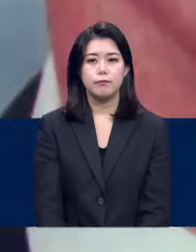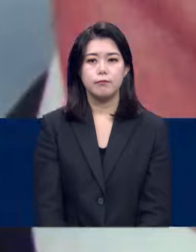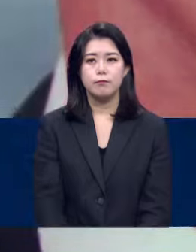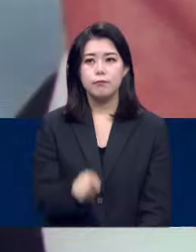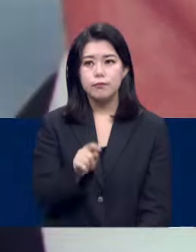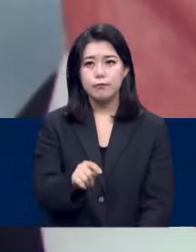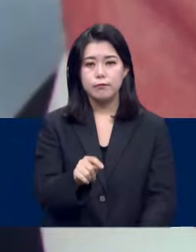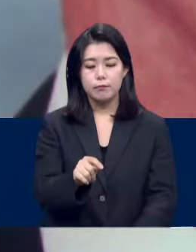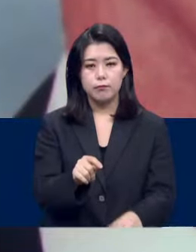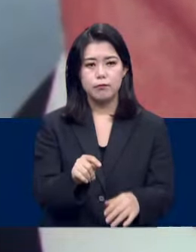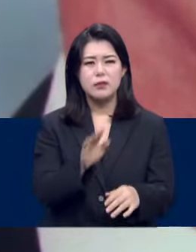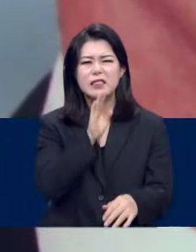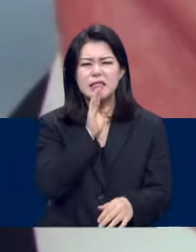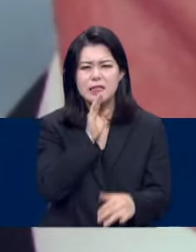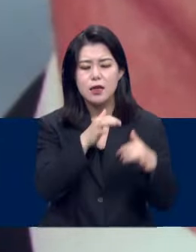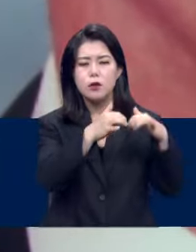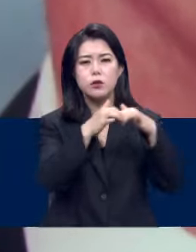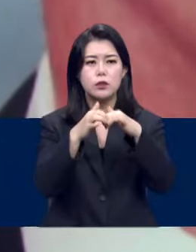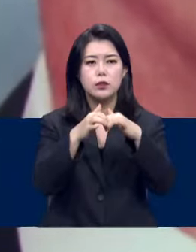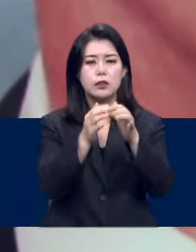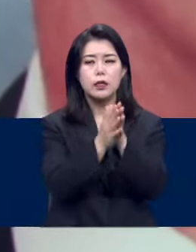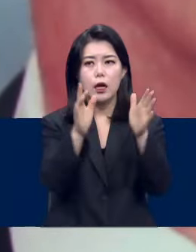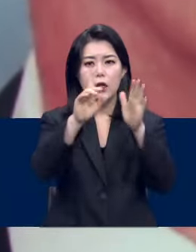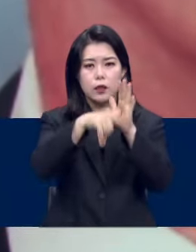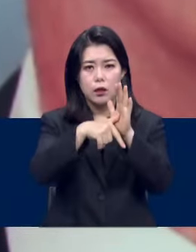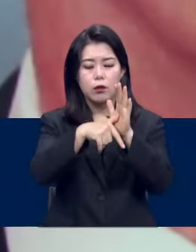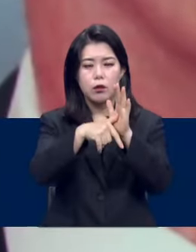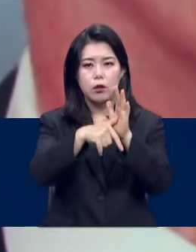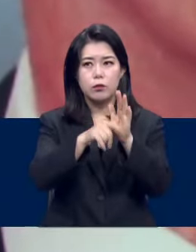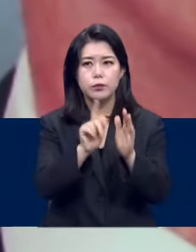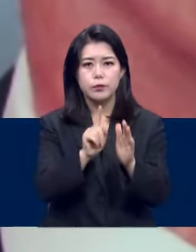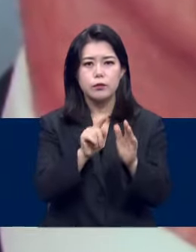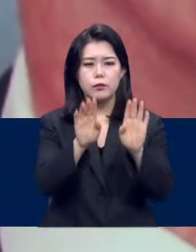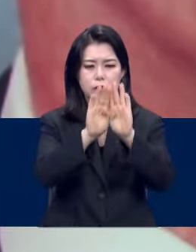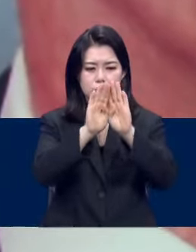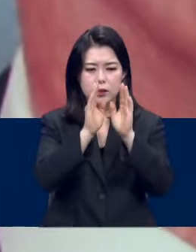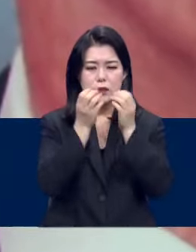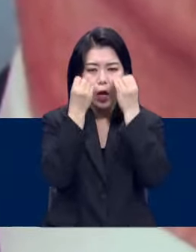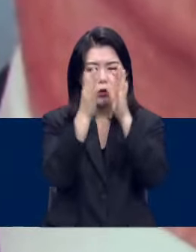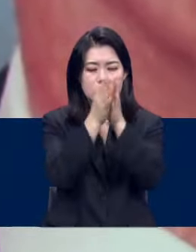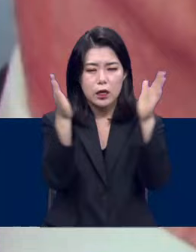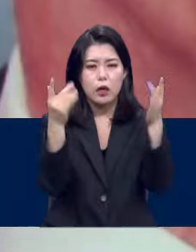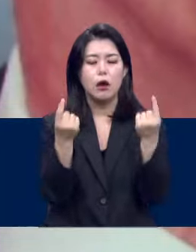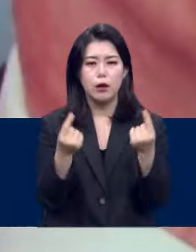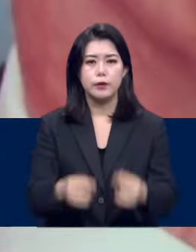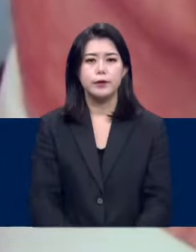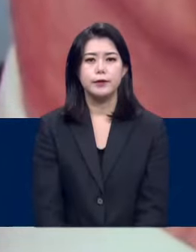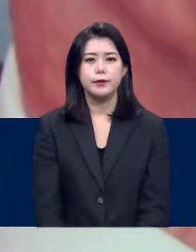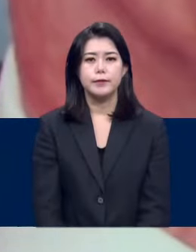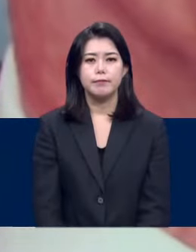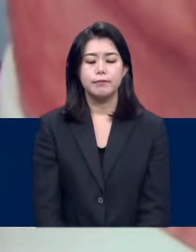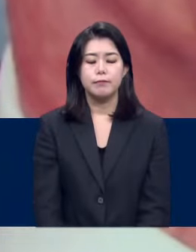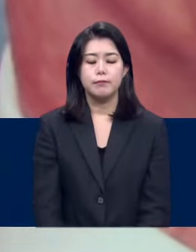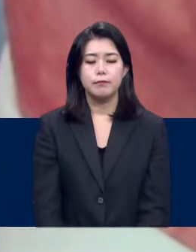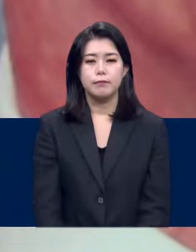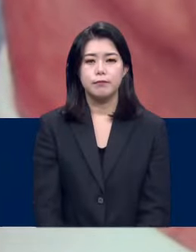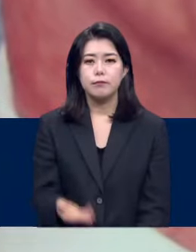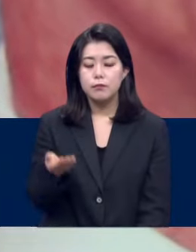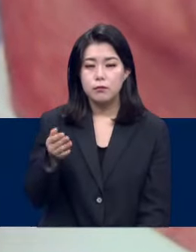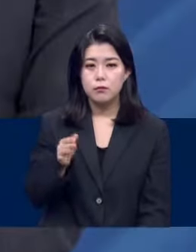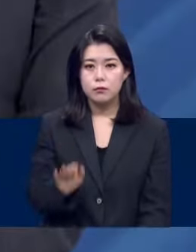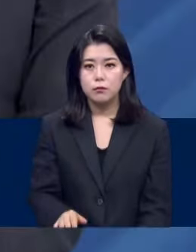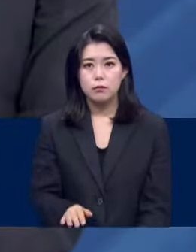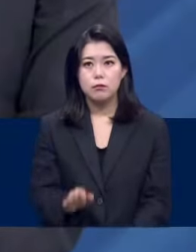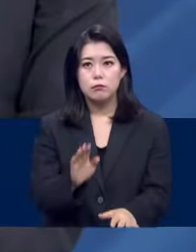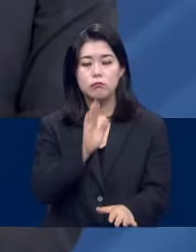전쟁에 투입이 된다고 하면 약간 새운 당이 열리는거다 새로운 막이 열리는 거다라고 표현을 해요 교수님 근데 그렇다고 하면